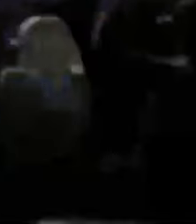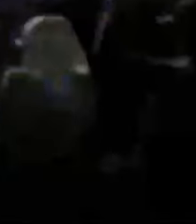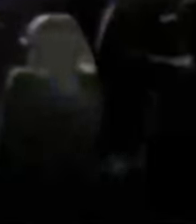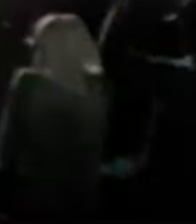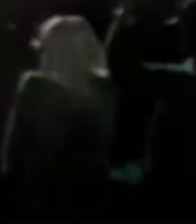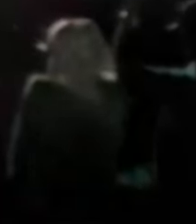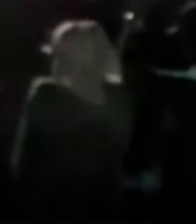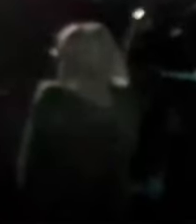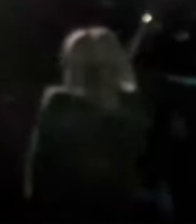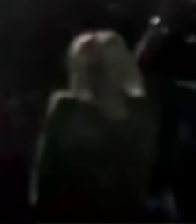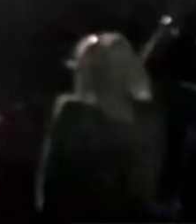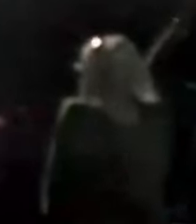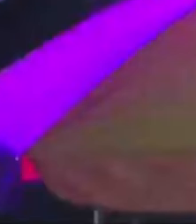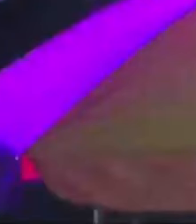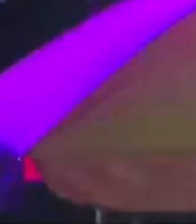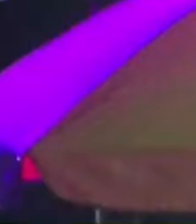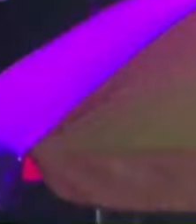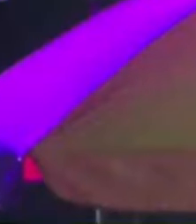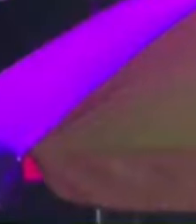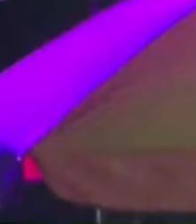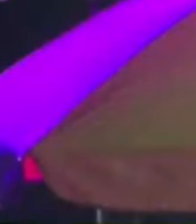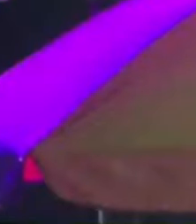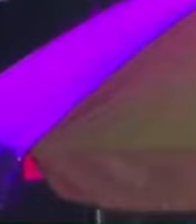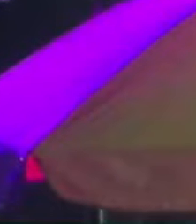Gloire à Dieu. Prions ensemble.